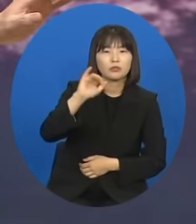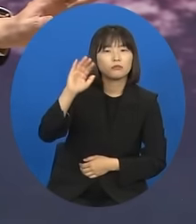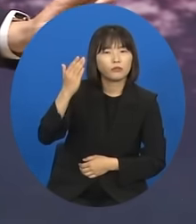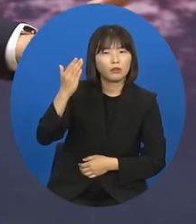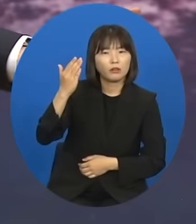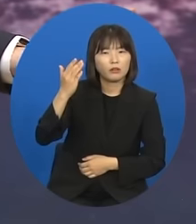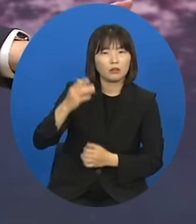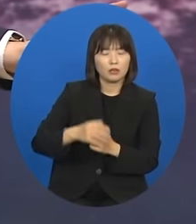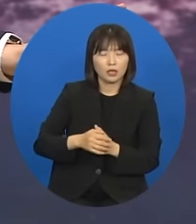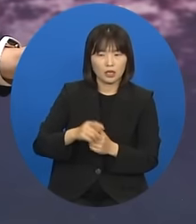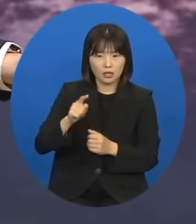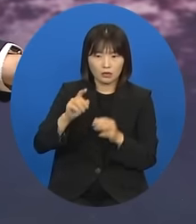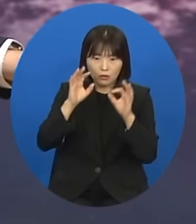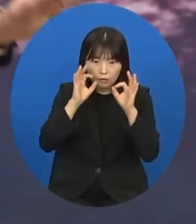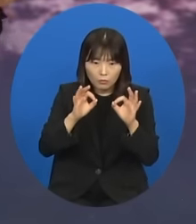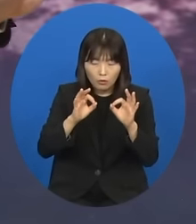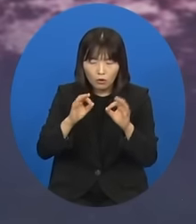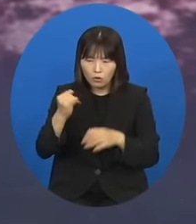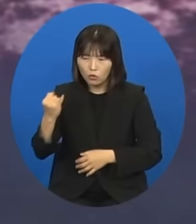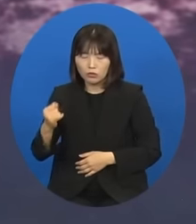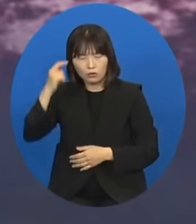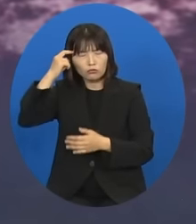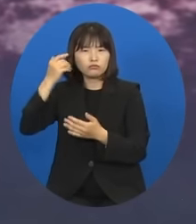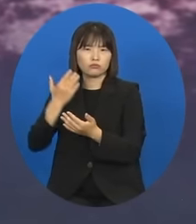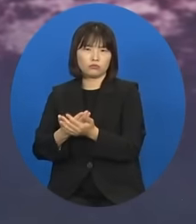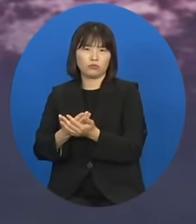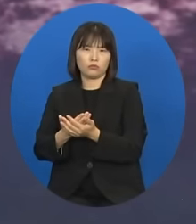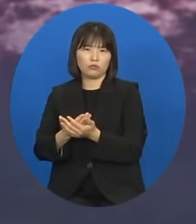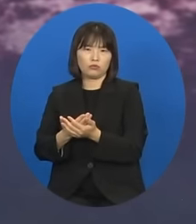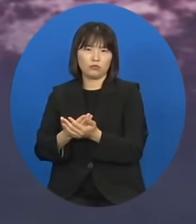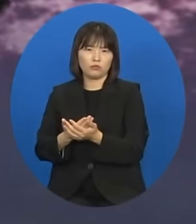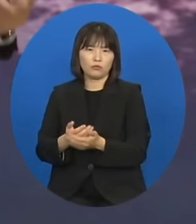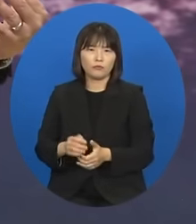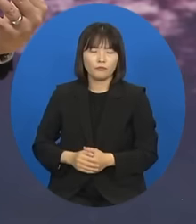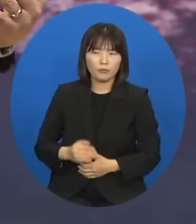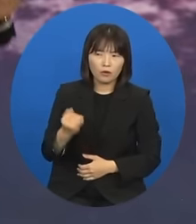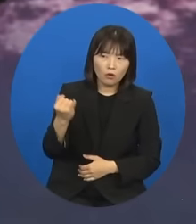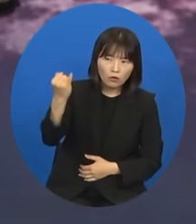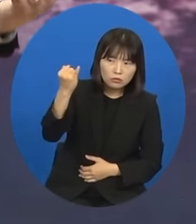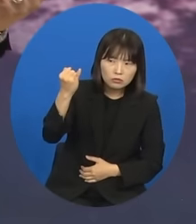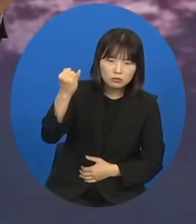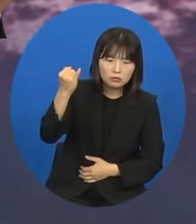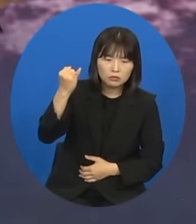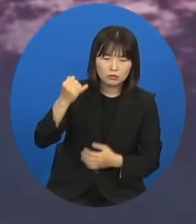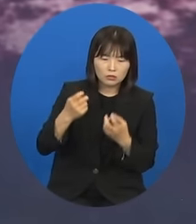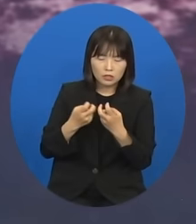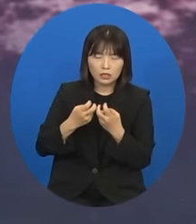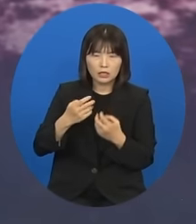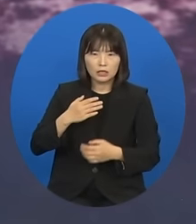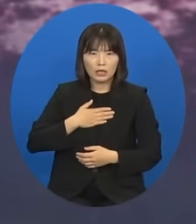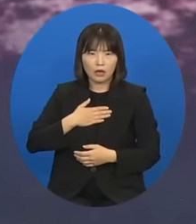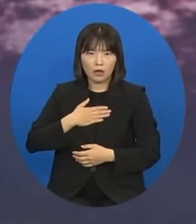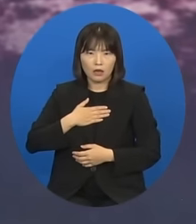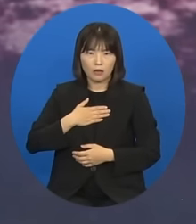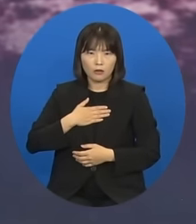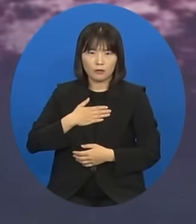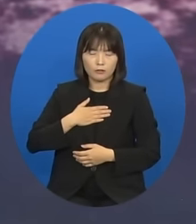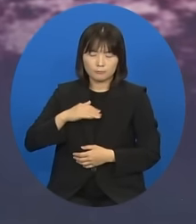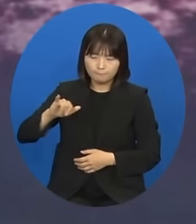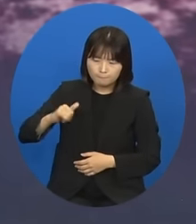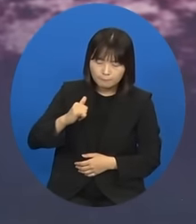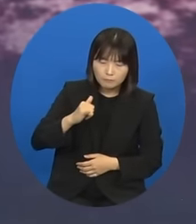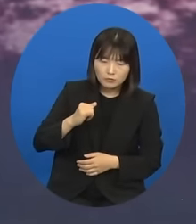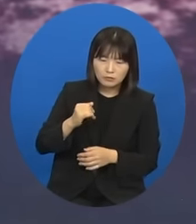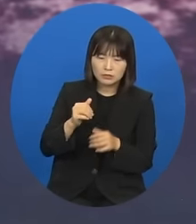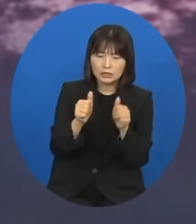알고 동생이 큰 충격에 빠집니다 아니 어떻게 언니가 나와 교제하던 그 형제를 뺏어갈 수 있지 근데